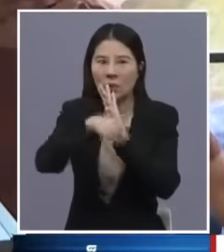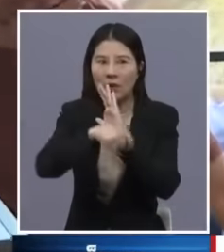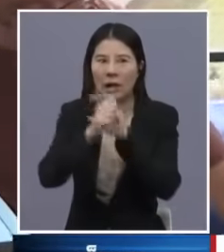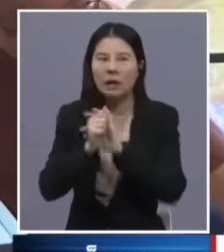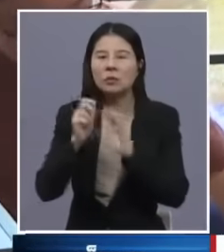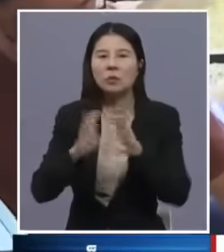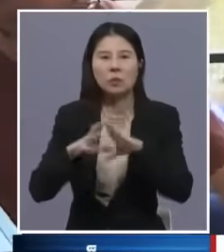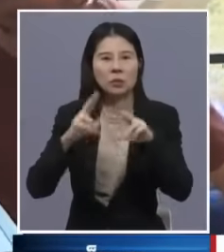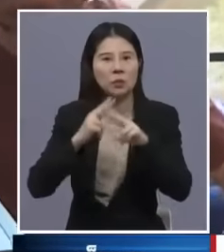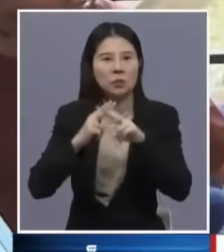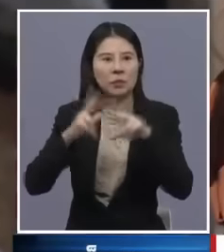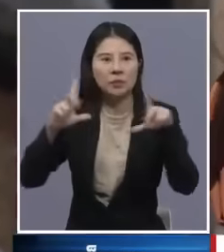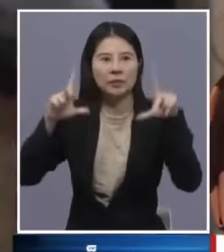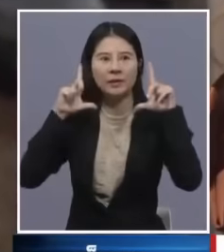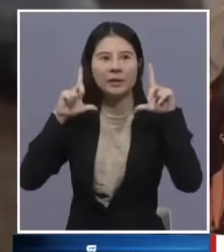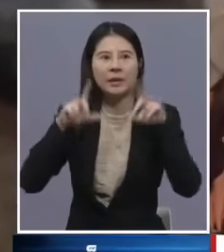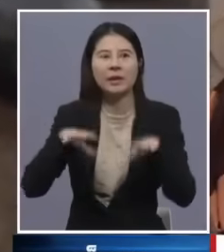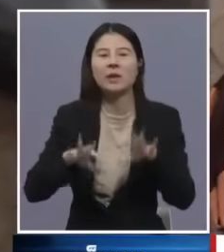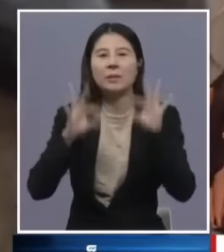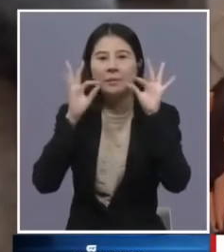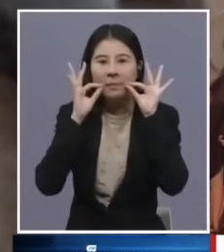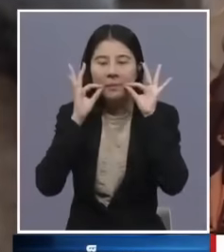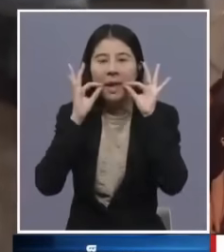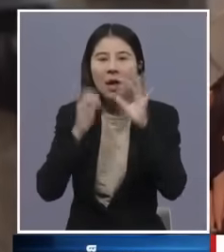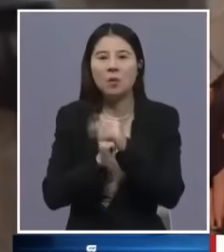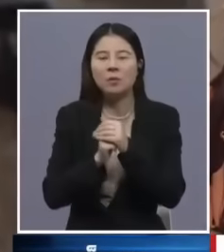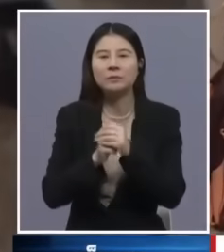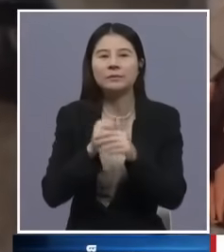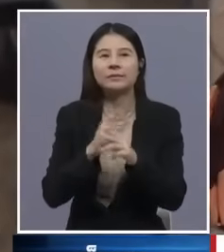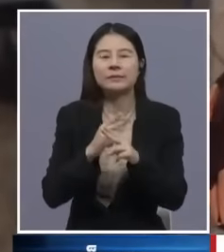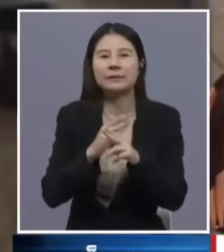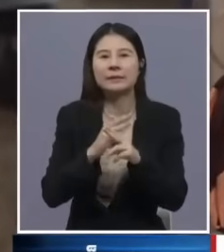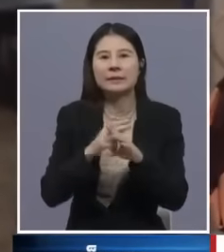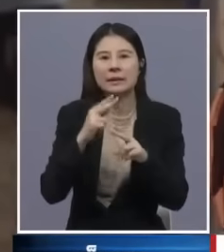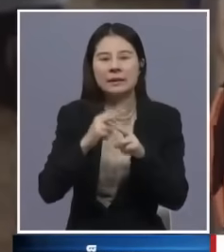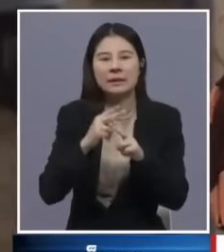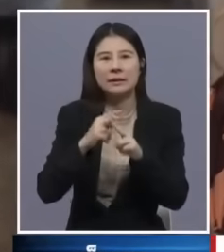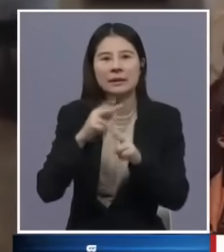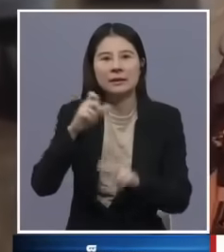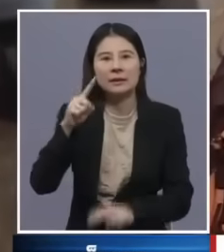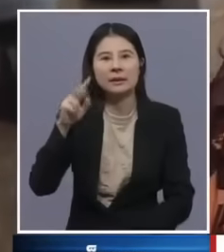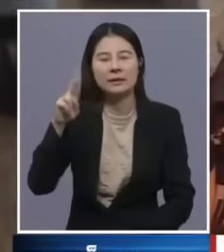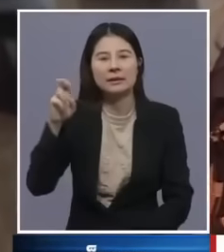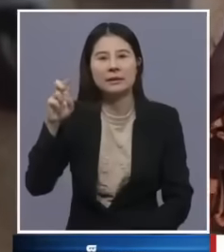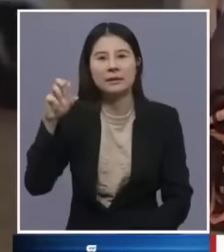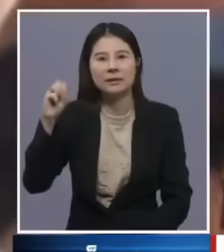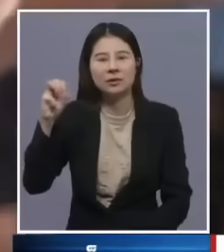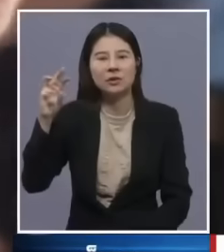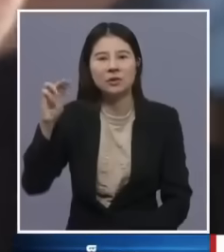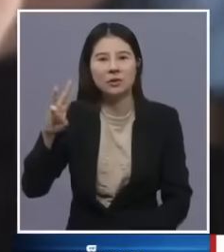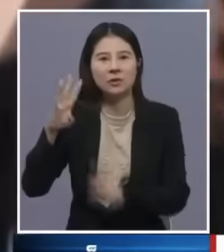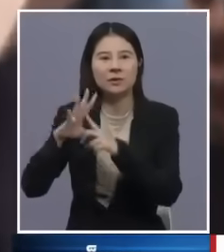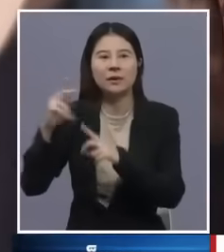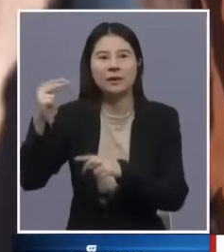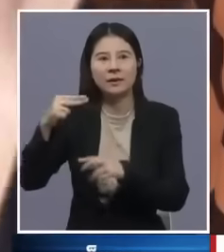กงไม่ใช่แมวธรรมดานะ เป็นแมวอะไร สีสวาดเขาบอกแมวสีสวาดเนี่ยมีต้นกำเนิดมาจากอำเภอพิมายเอามา